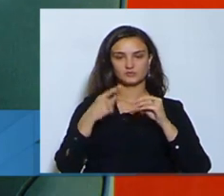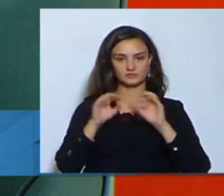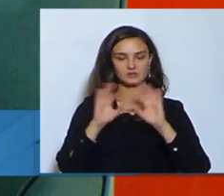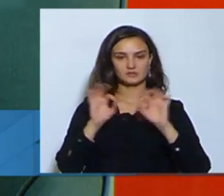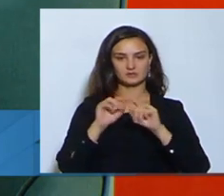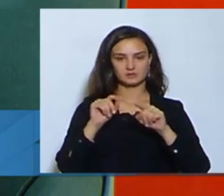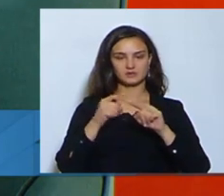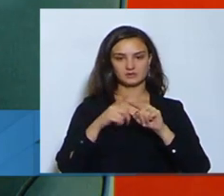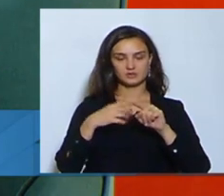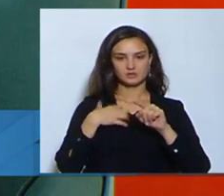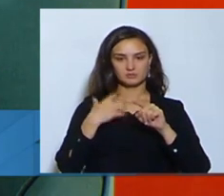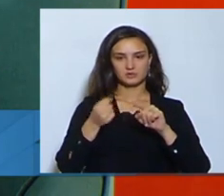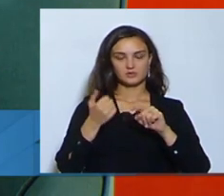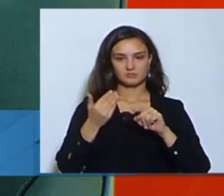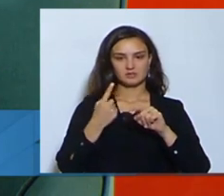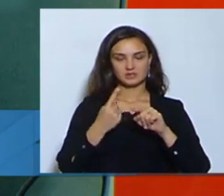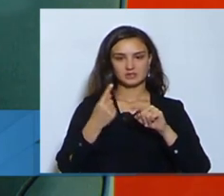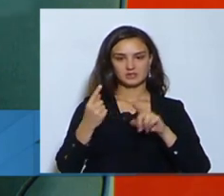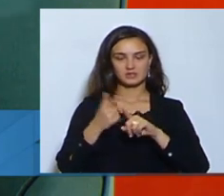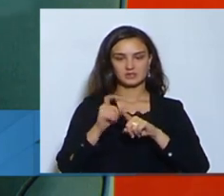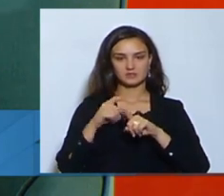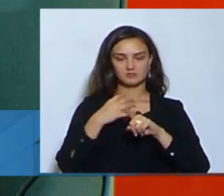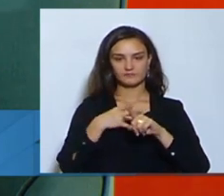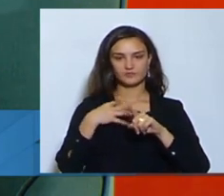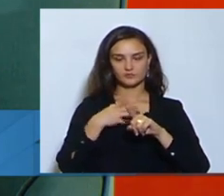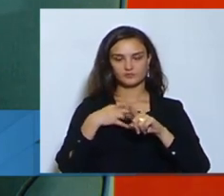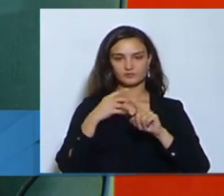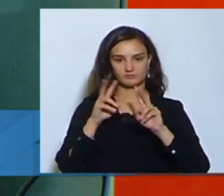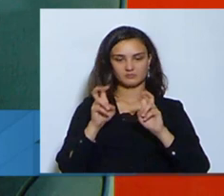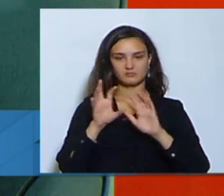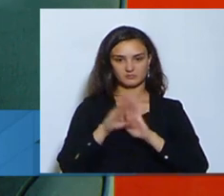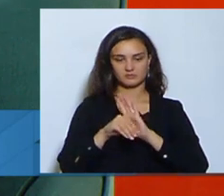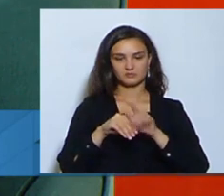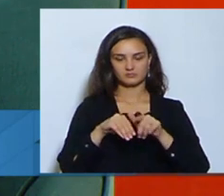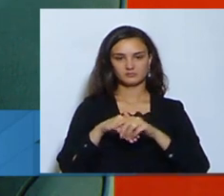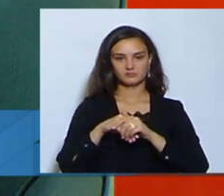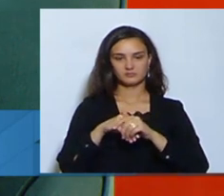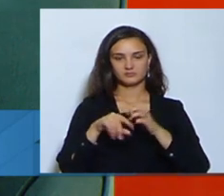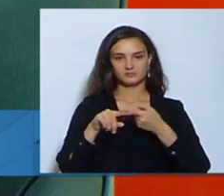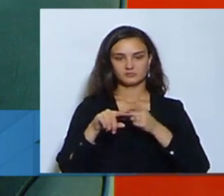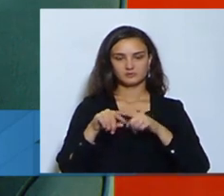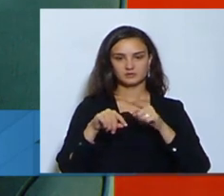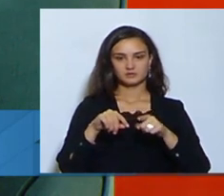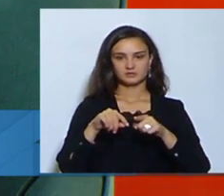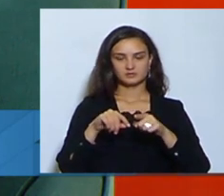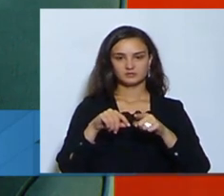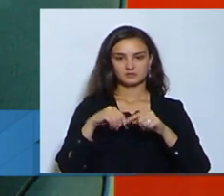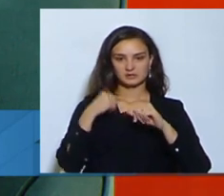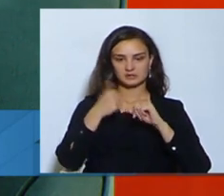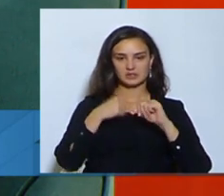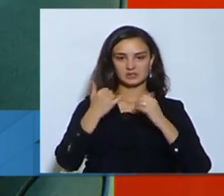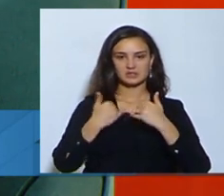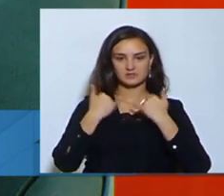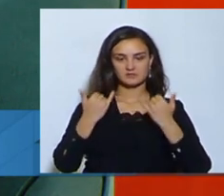უკვე აღნიშნეთ, აი ჯანმრთელობის ერთ-ერთი ძალიან მნიშვნელოვანი კრიტერიუმი. და ეს წელი